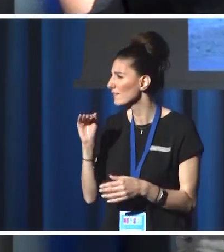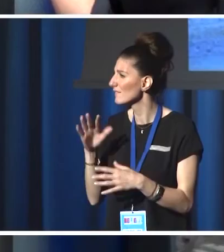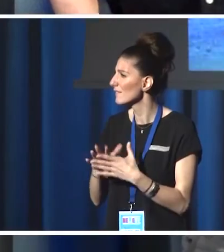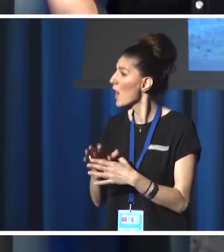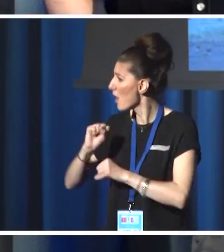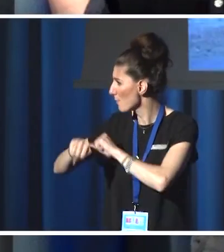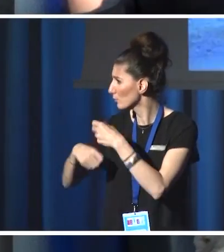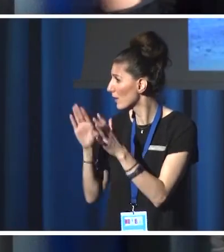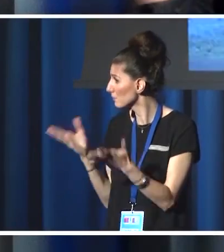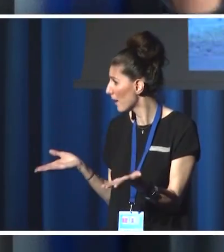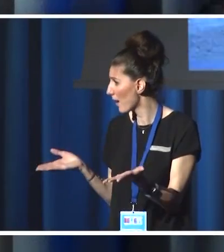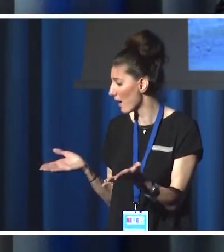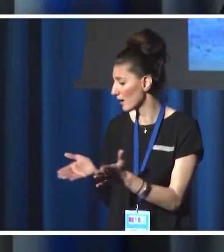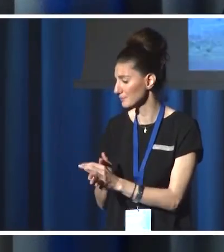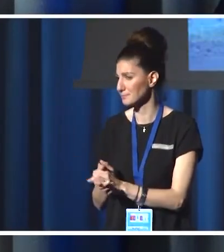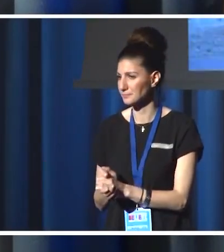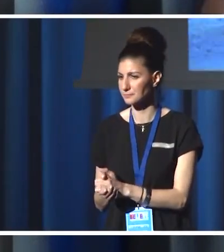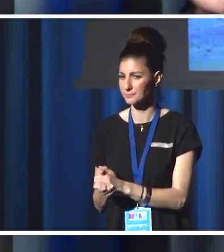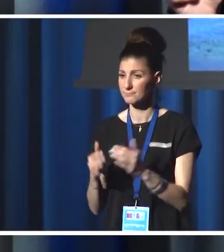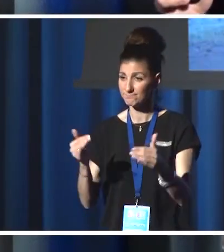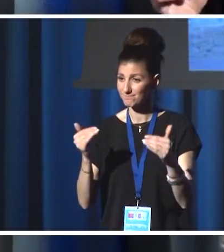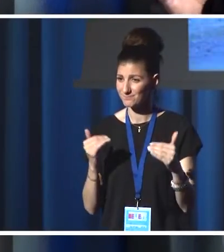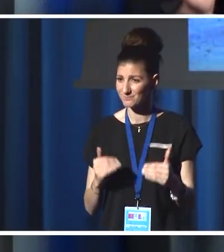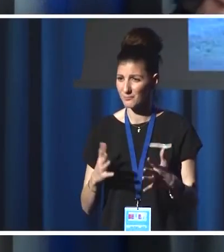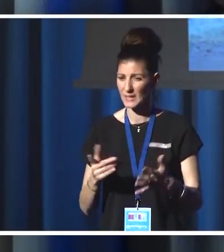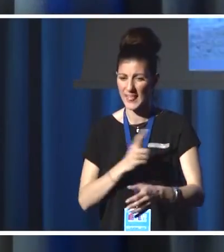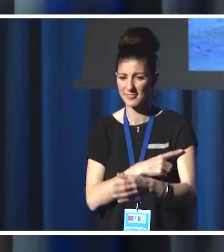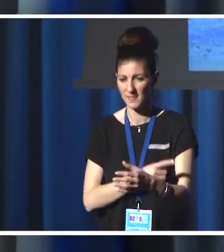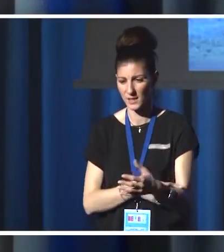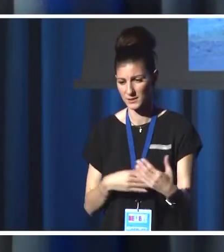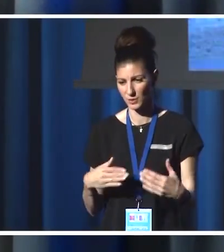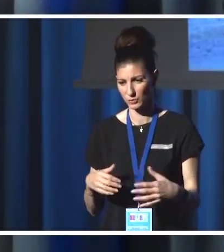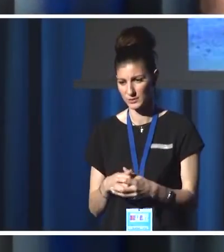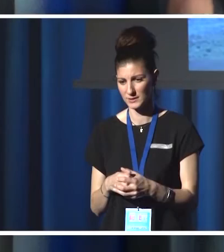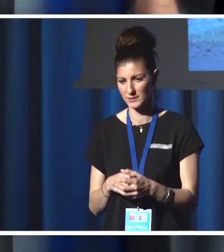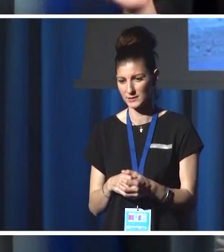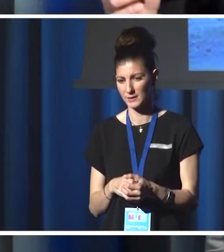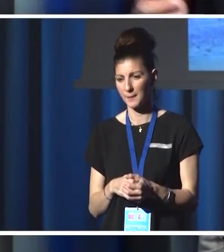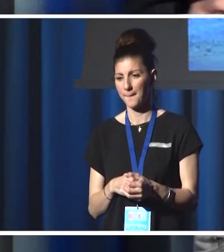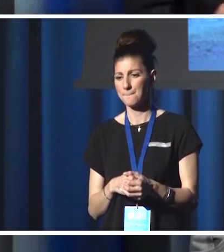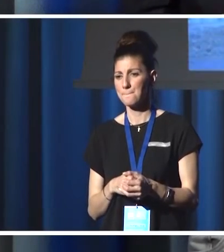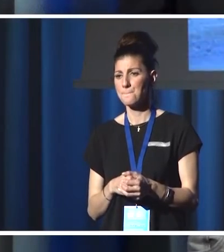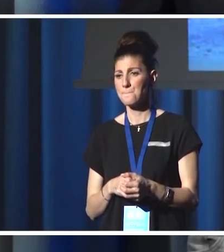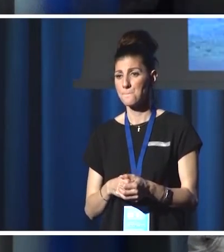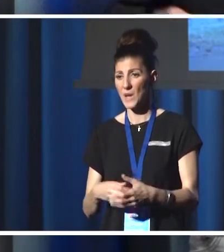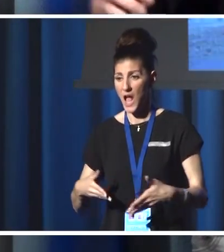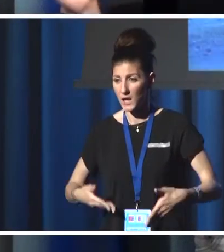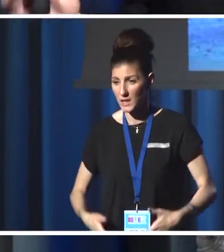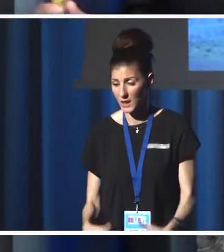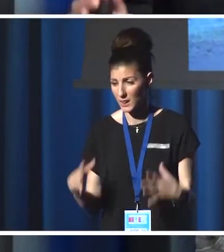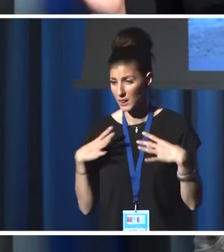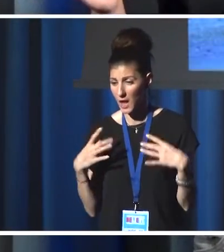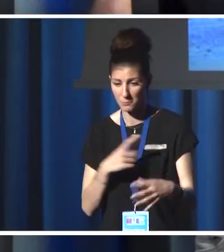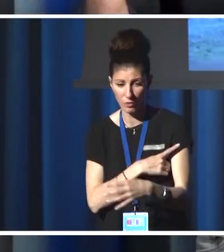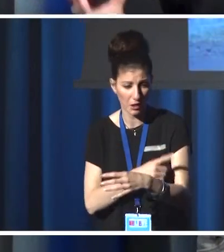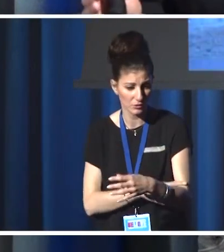δεξιότητες κανείς δεν έχει γεννηθεί ξέρω γνωρίζοντας κάτι για παράδειγμα τος χάρι όλοι